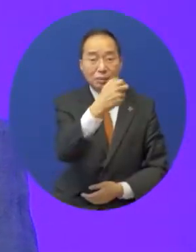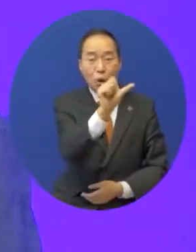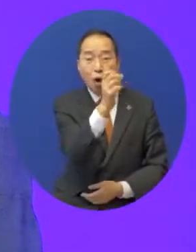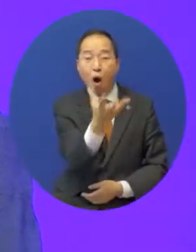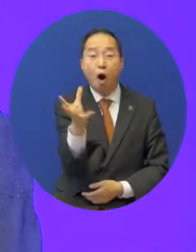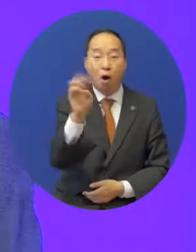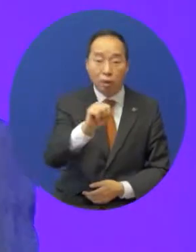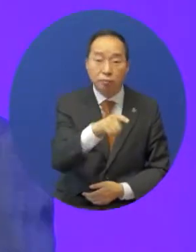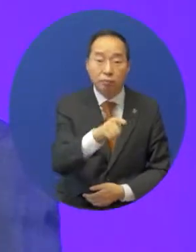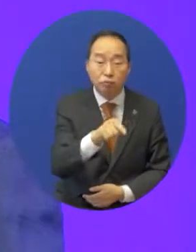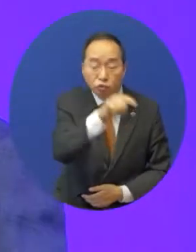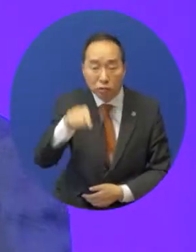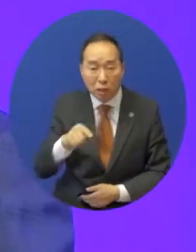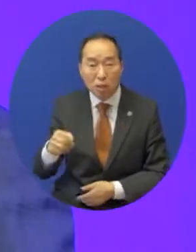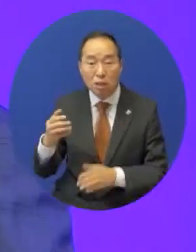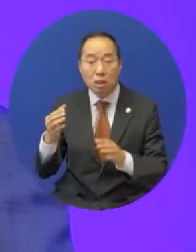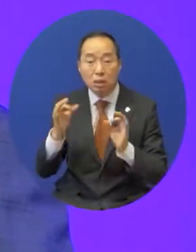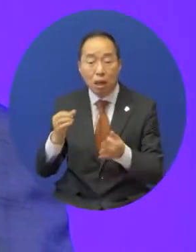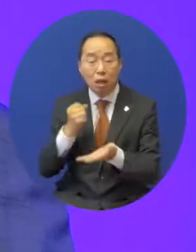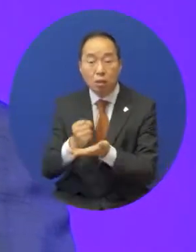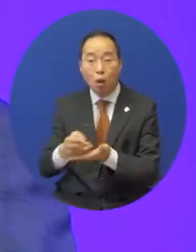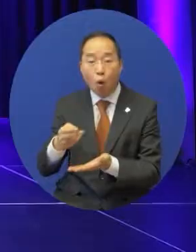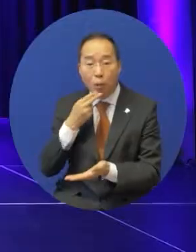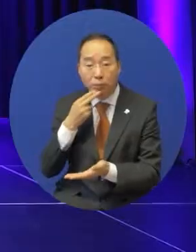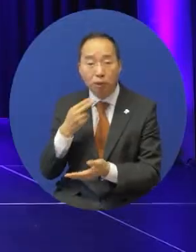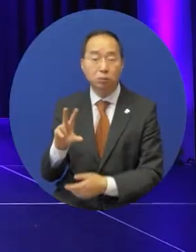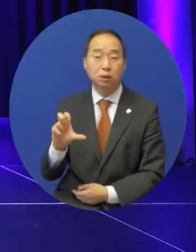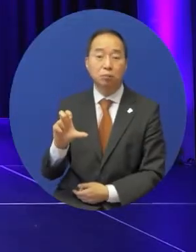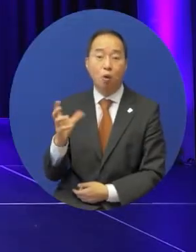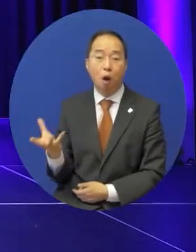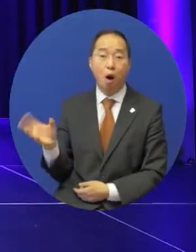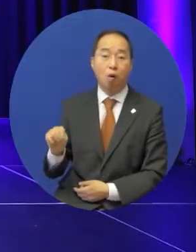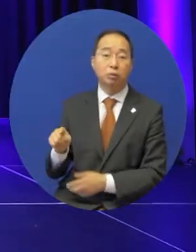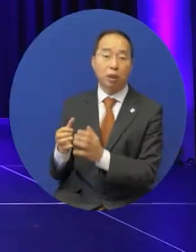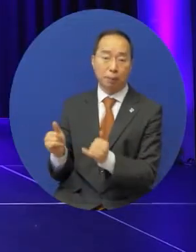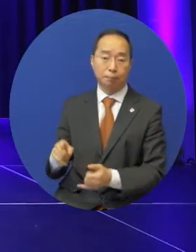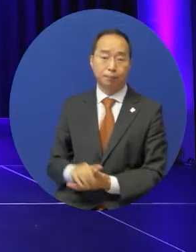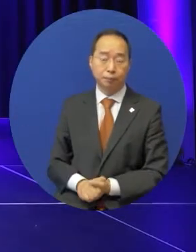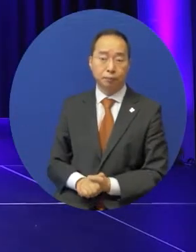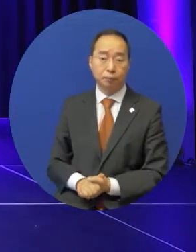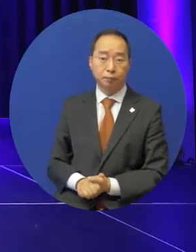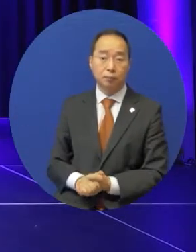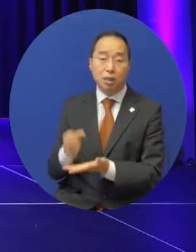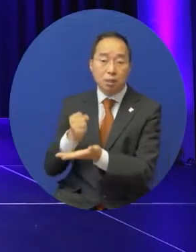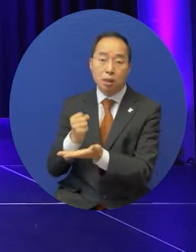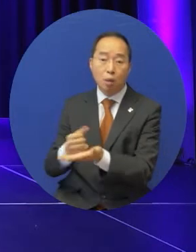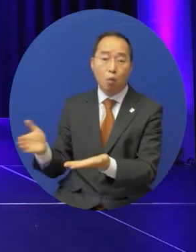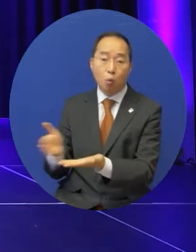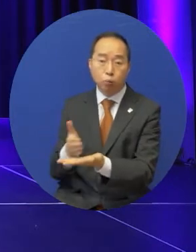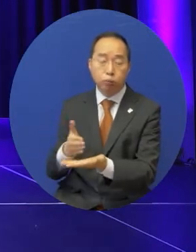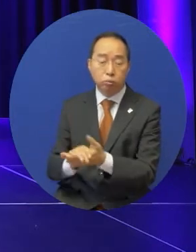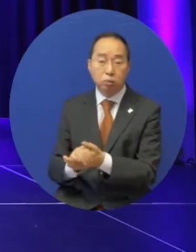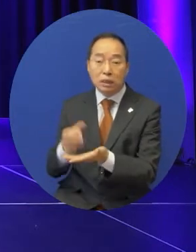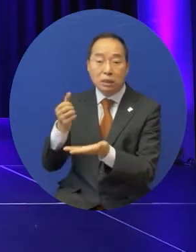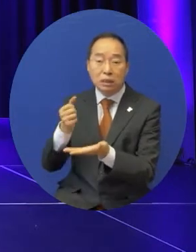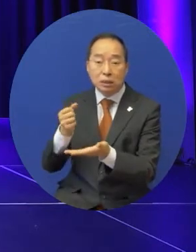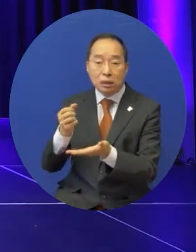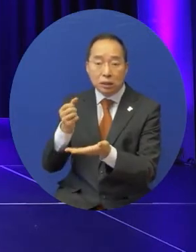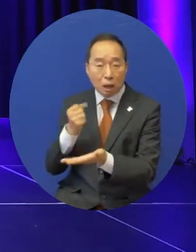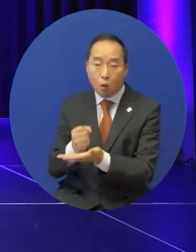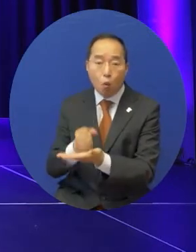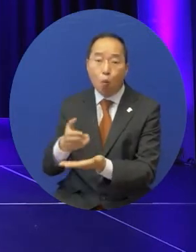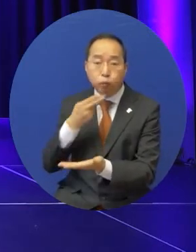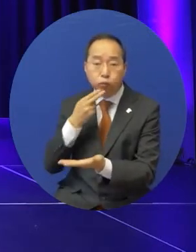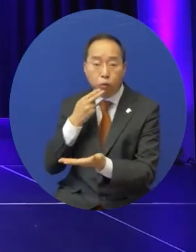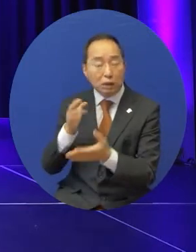없는 사람이 25억 명이라고 또 하더라고요. 그것을 unbank, 그러니까 뱅크가 없는, 사용할